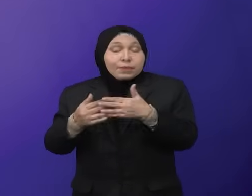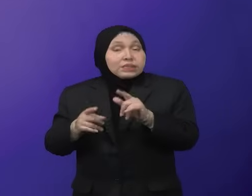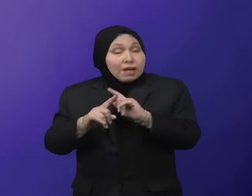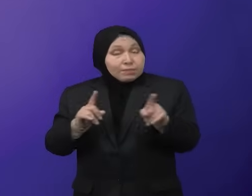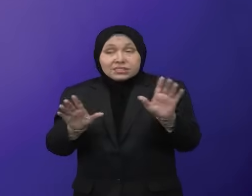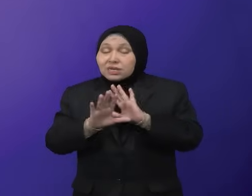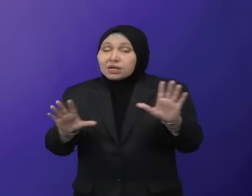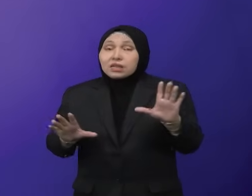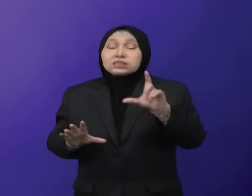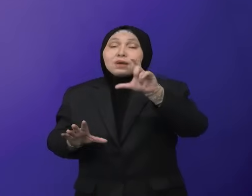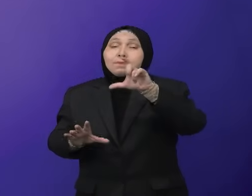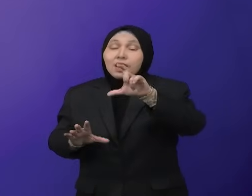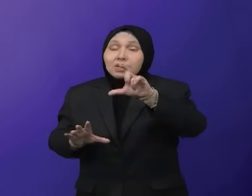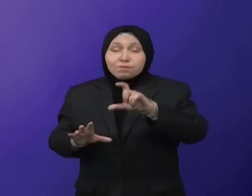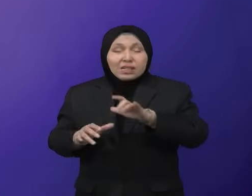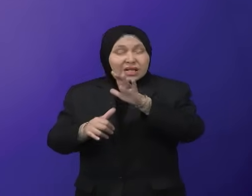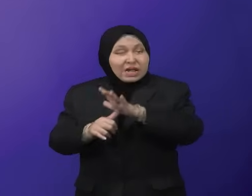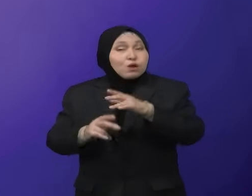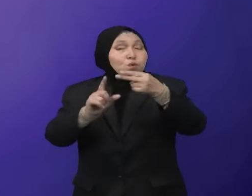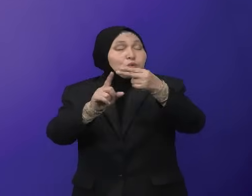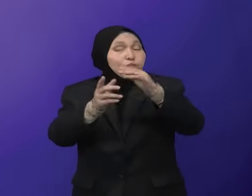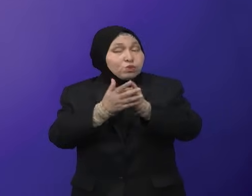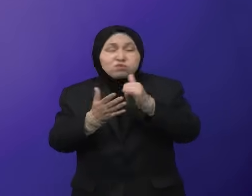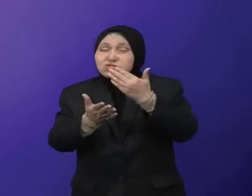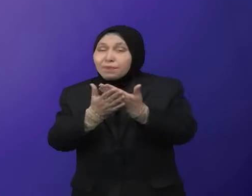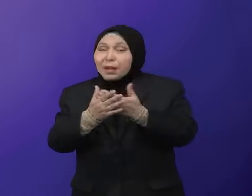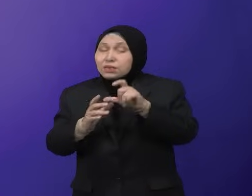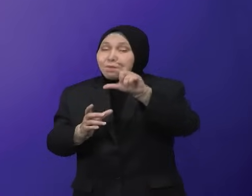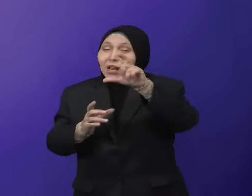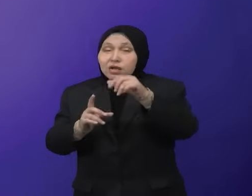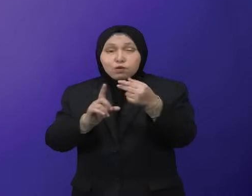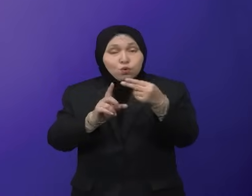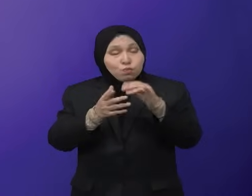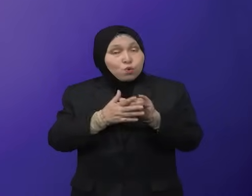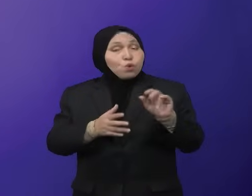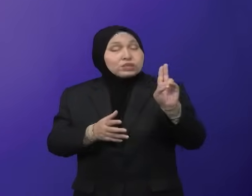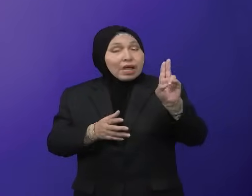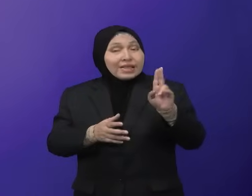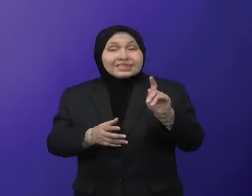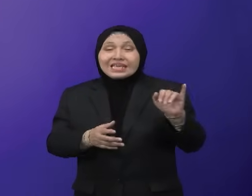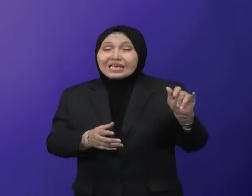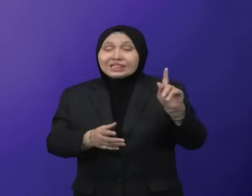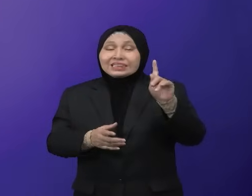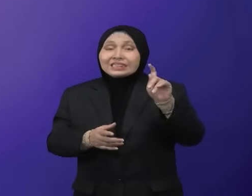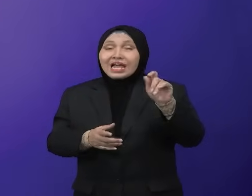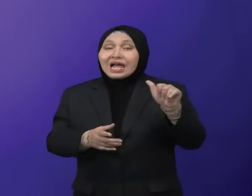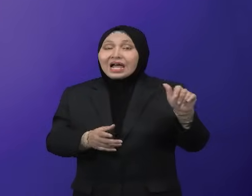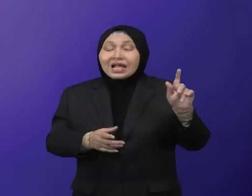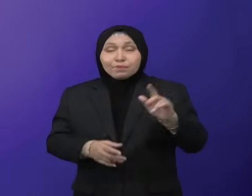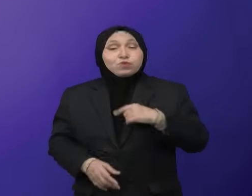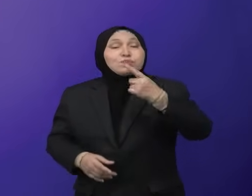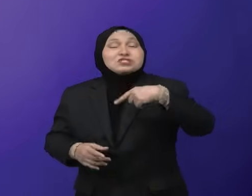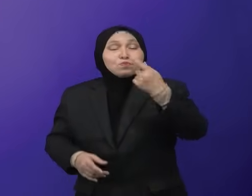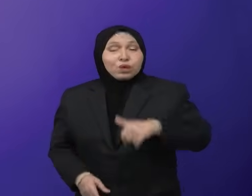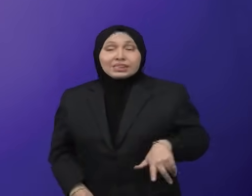Tetapi jangan kita menekan huruf itu sehingga menebalkan huruf ta. Ta ti tu. Cuba sebut